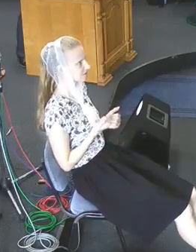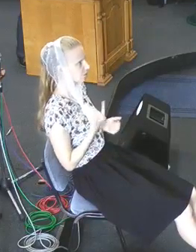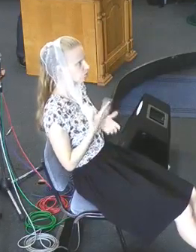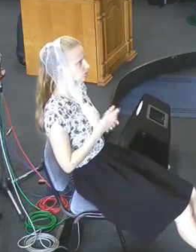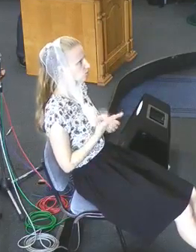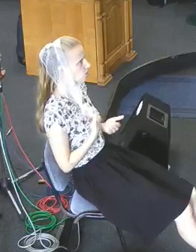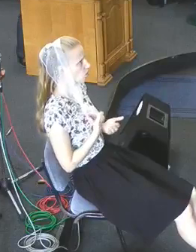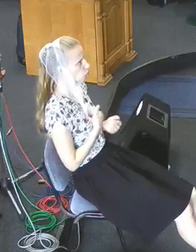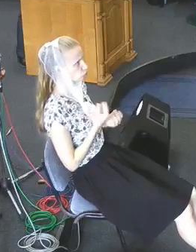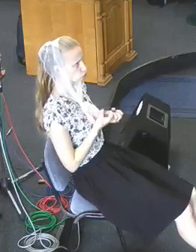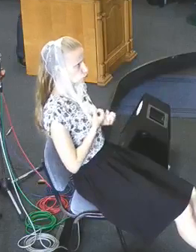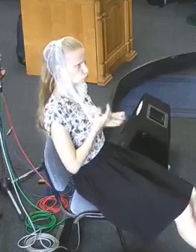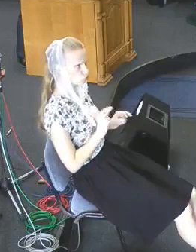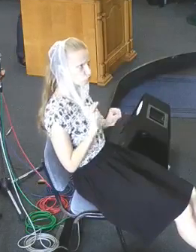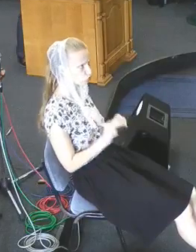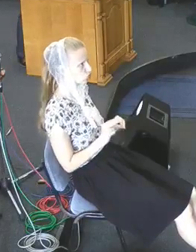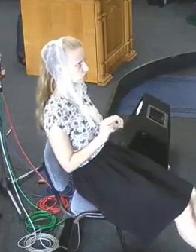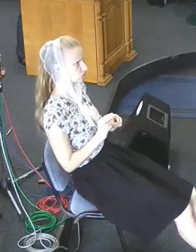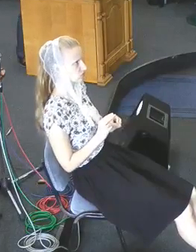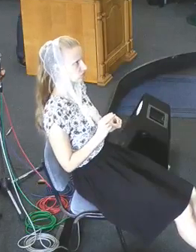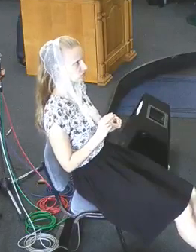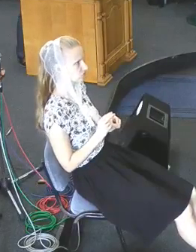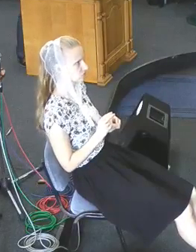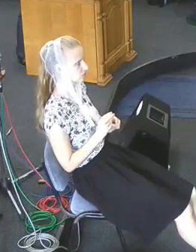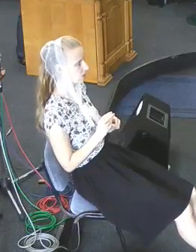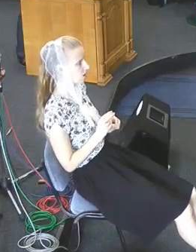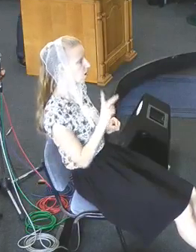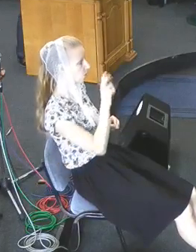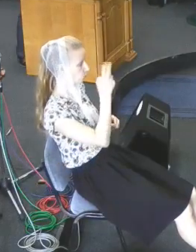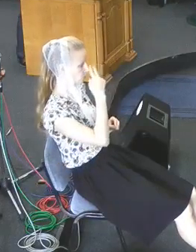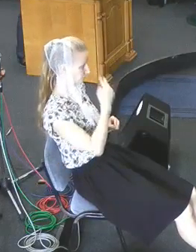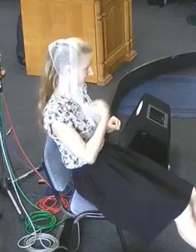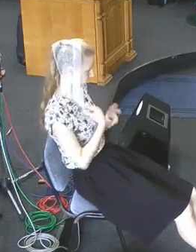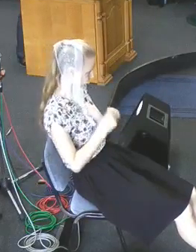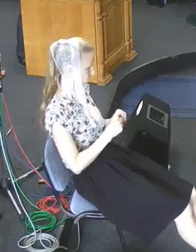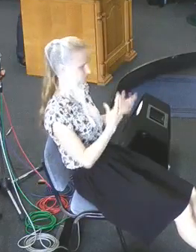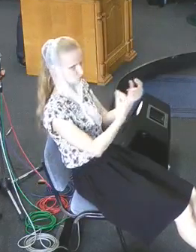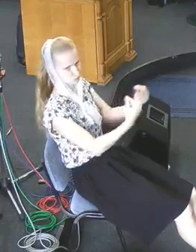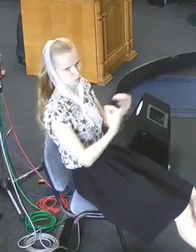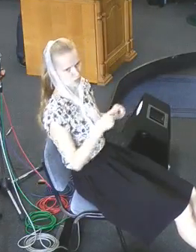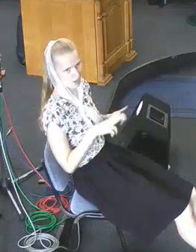тобою. Тоді, можливо, Бог буде щирим з нами і дасть